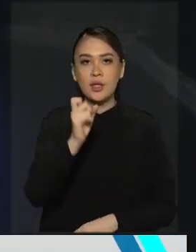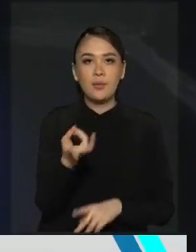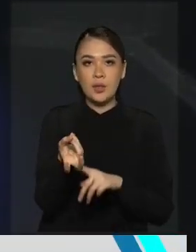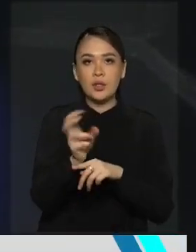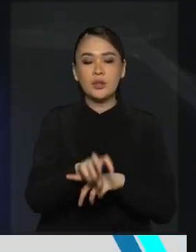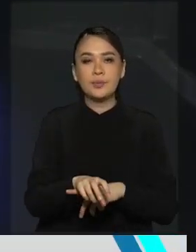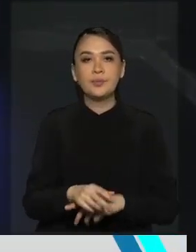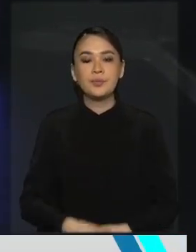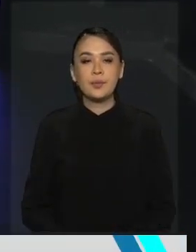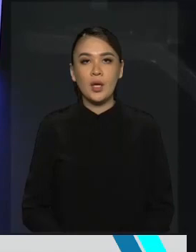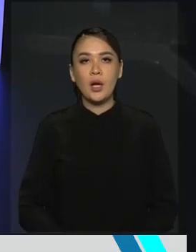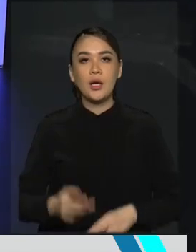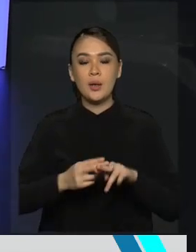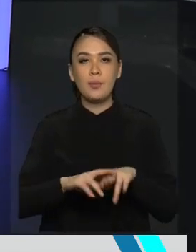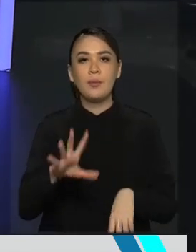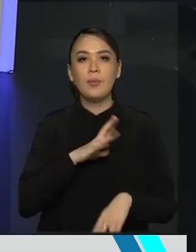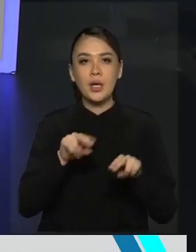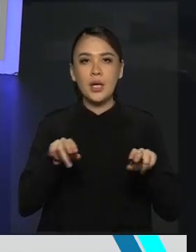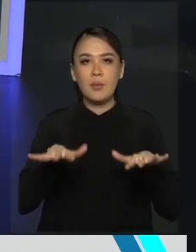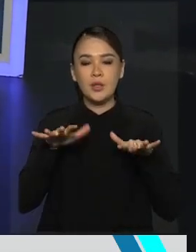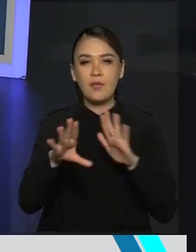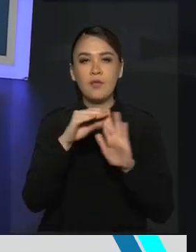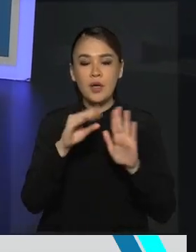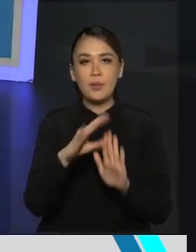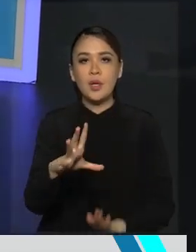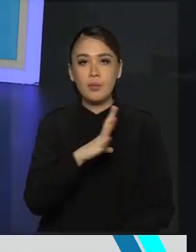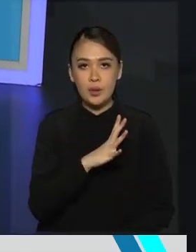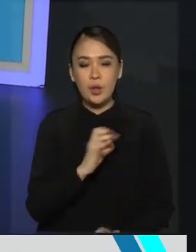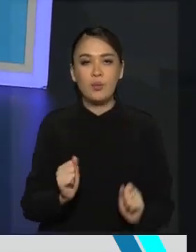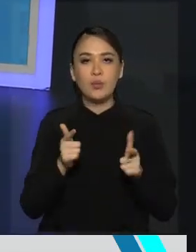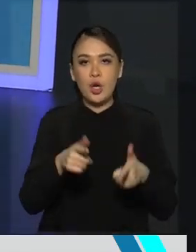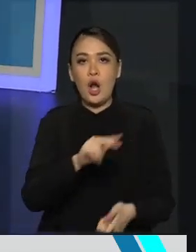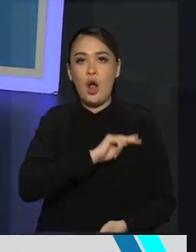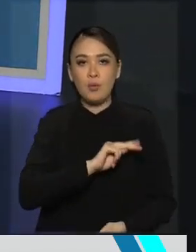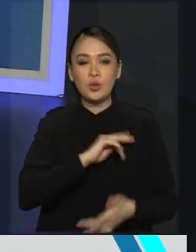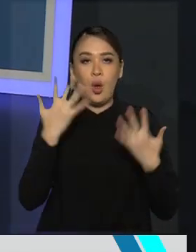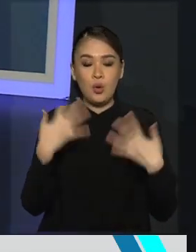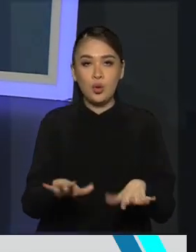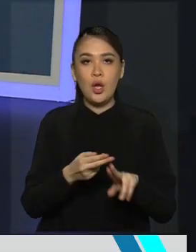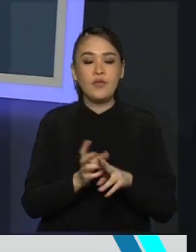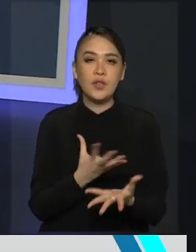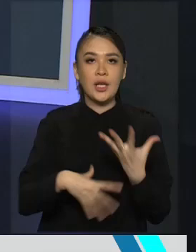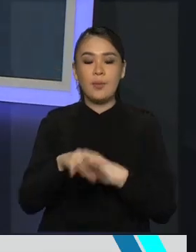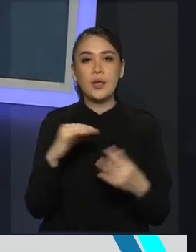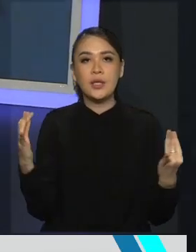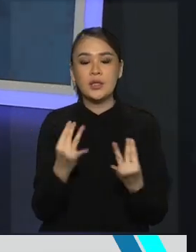время. Итак, парламентские выборы состоялись, мажилисмены уже приступили к работе. Всем интересно, на